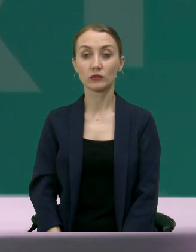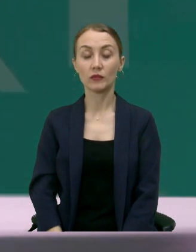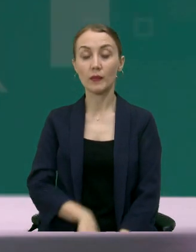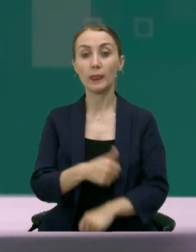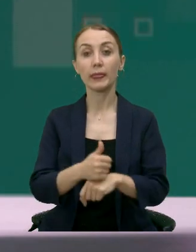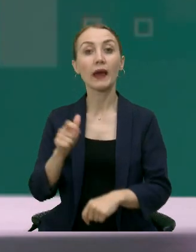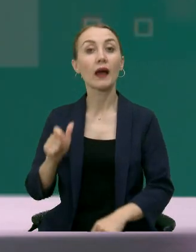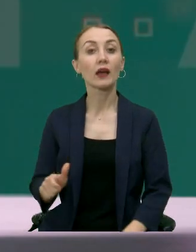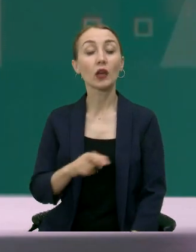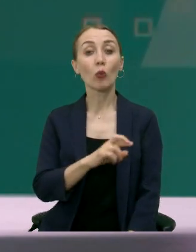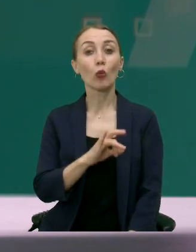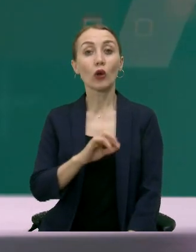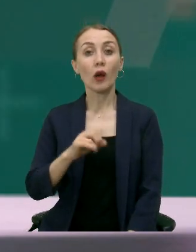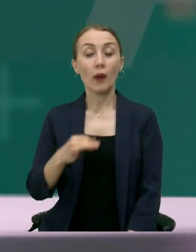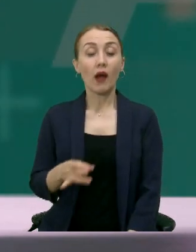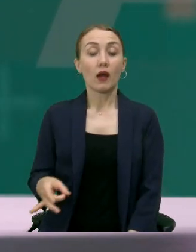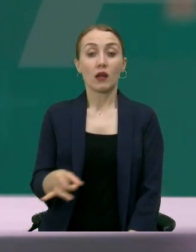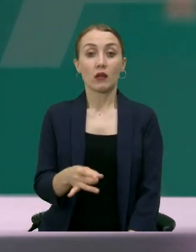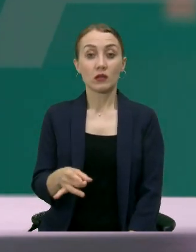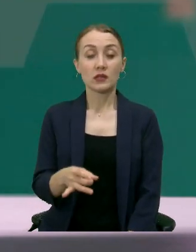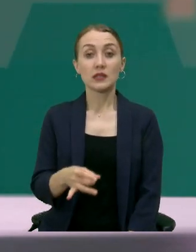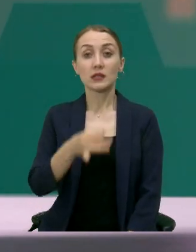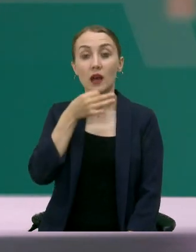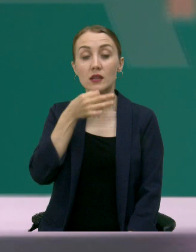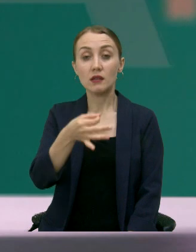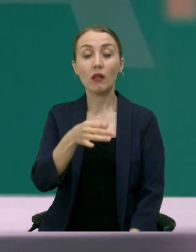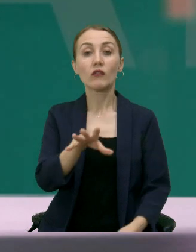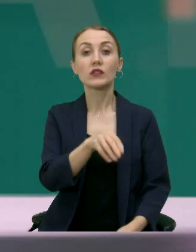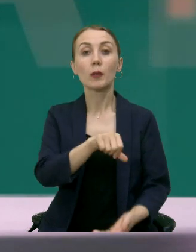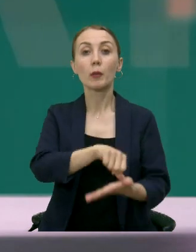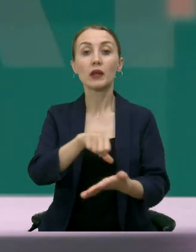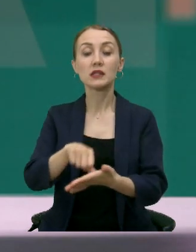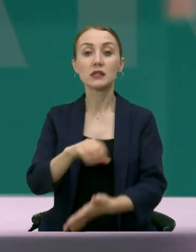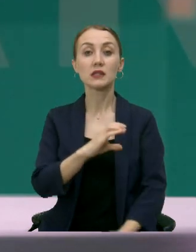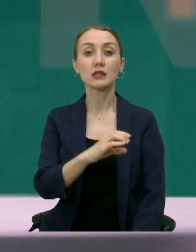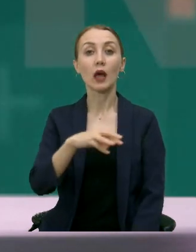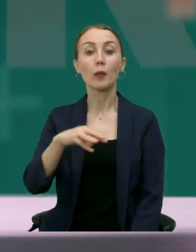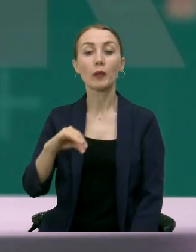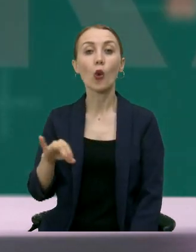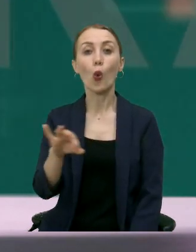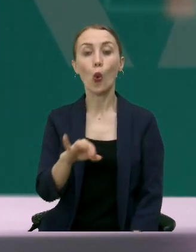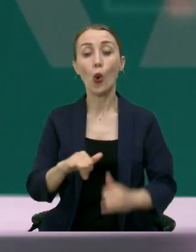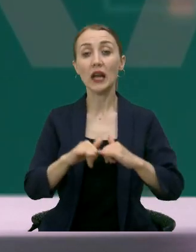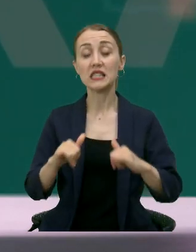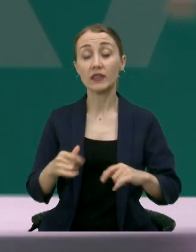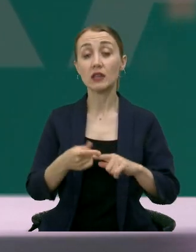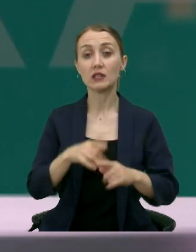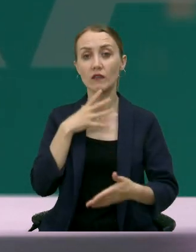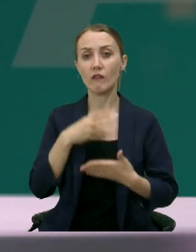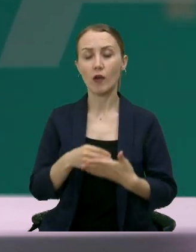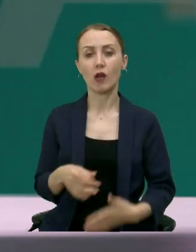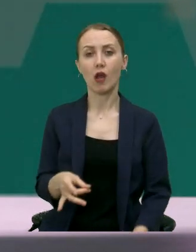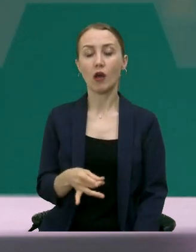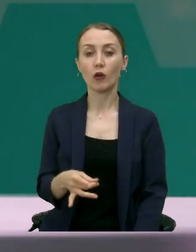Аким Бурабайского района Арай Садыков отчитался перед представителями средств массовой информации о развитии региона. На